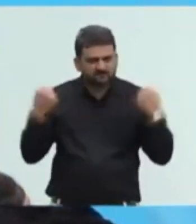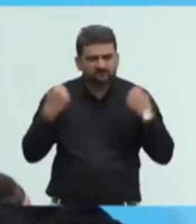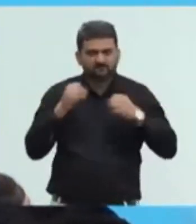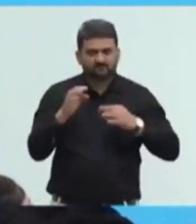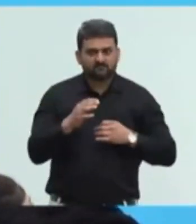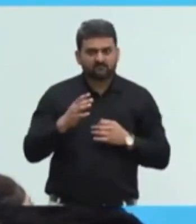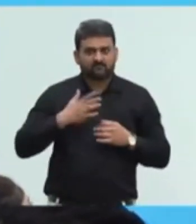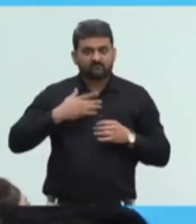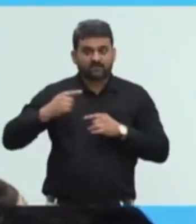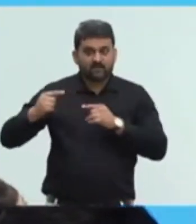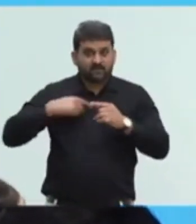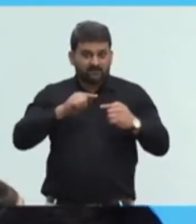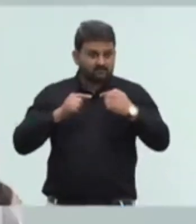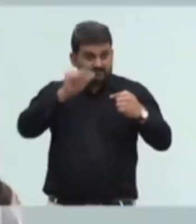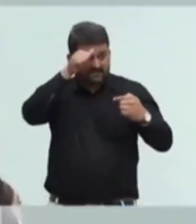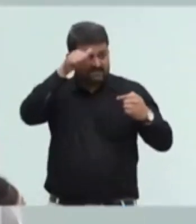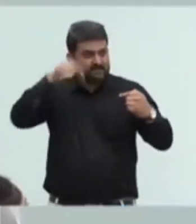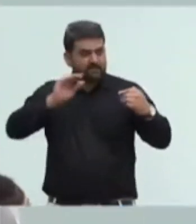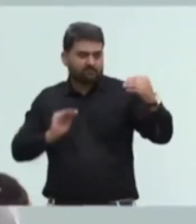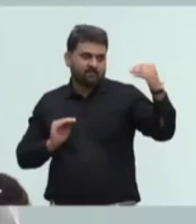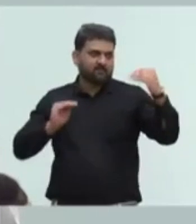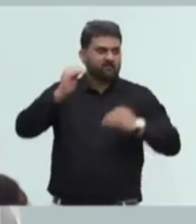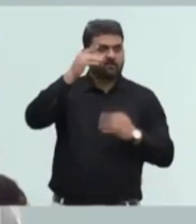टाइगर अमर इंडिया